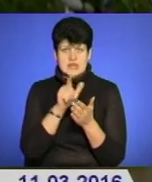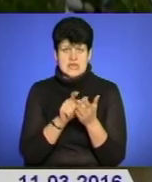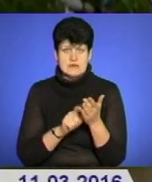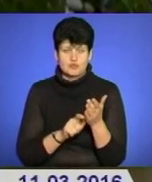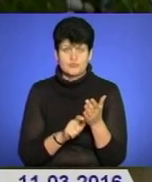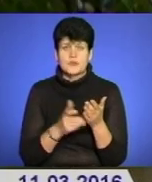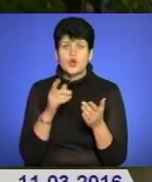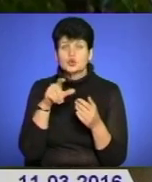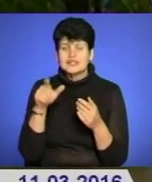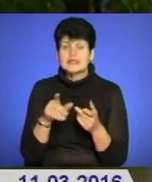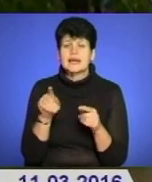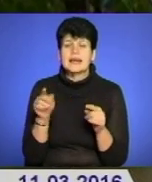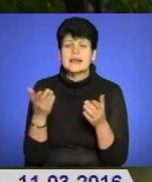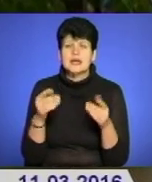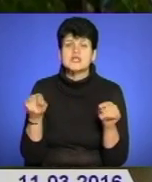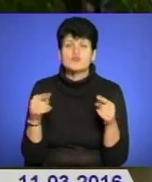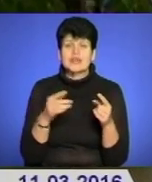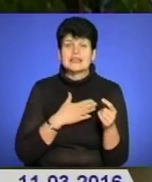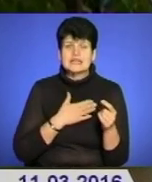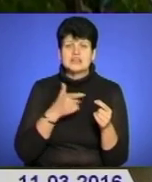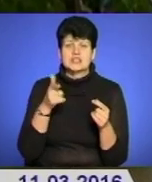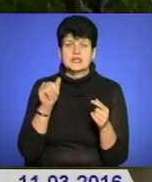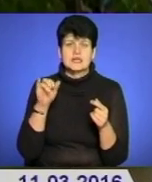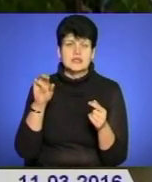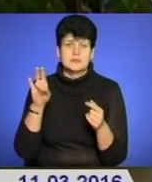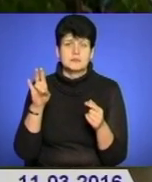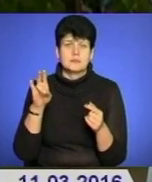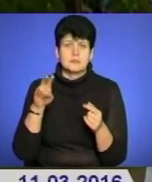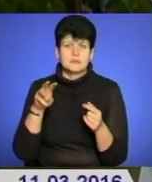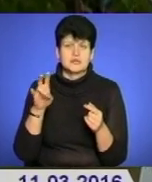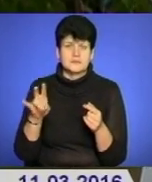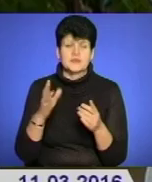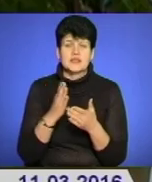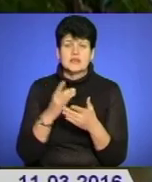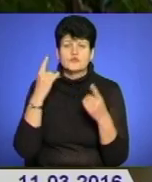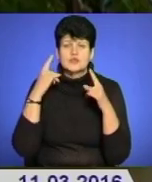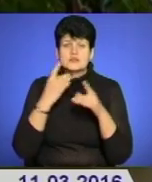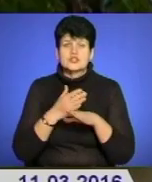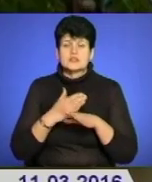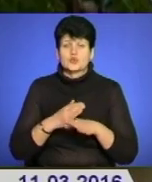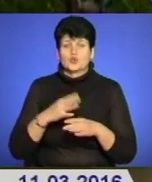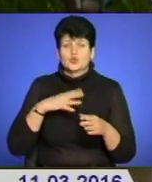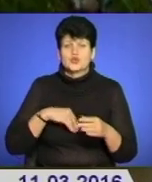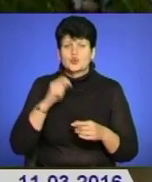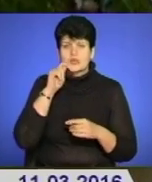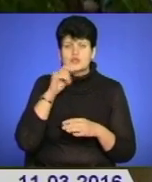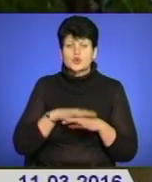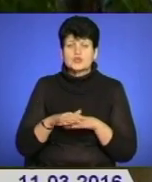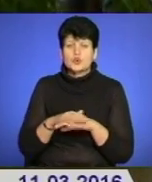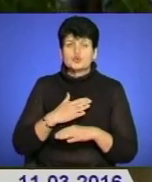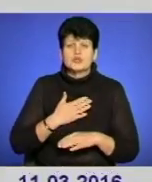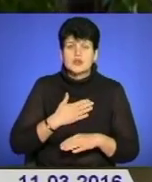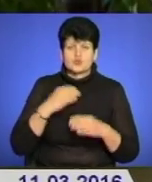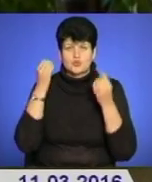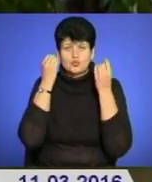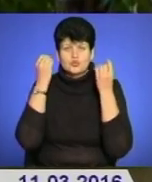Людина, яка створила наш гімн, вона є творцем частинки душі українського народу, нашої